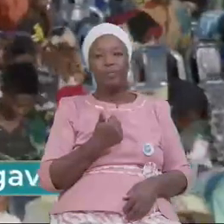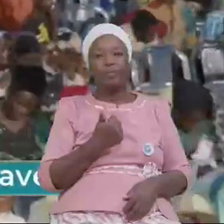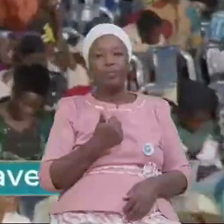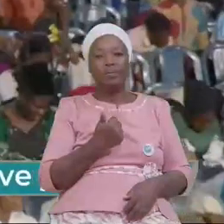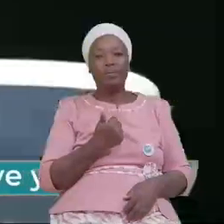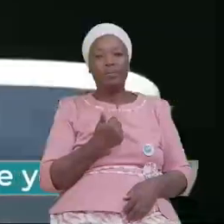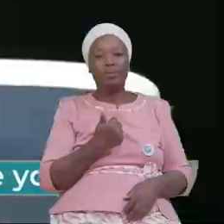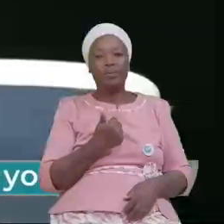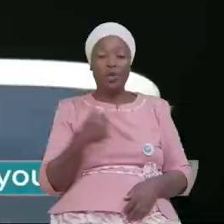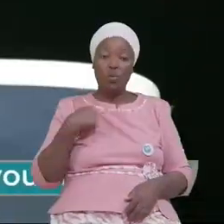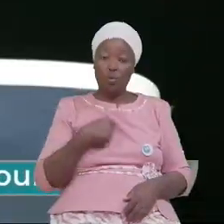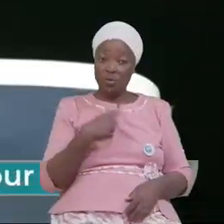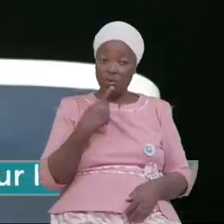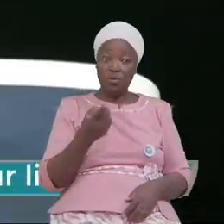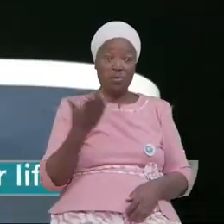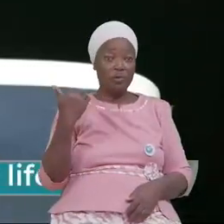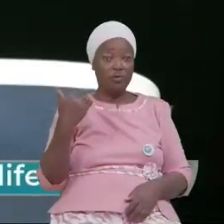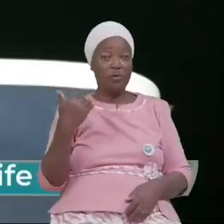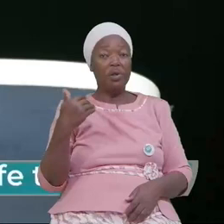Nous l'avons dit au départ